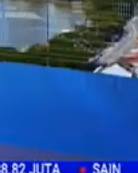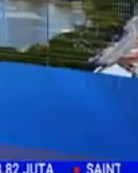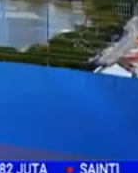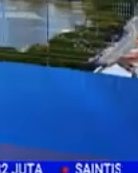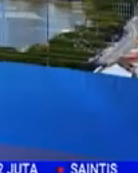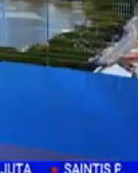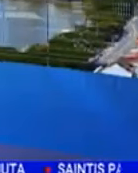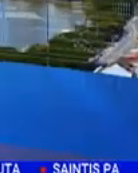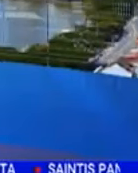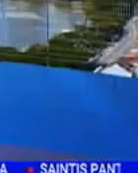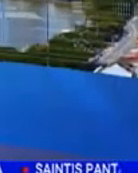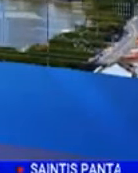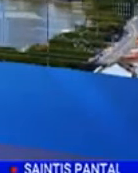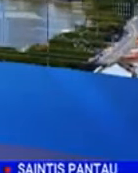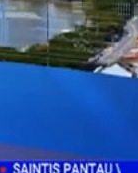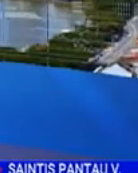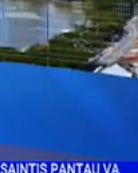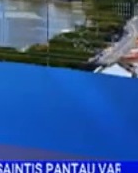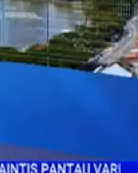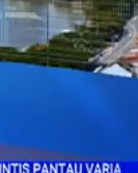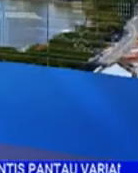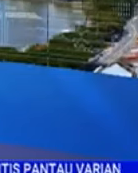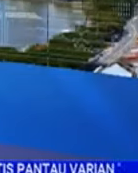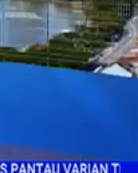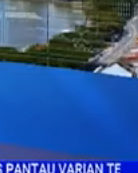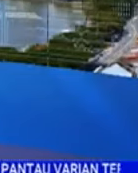Sekian berita dari Sarawak. Selamat Hari Kebangsaan.